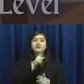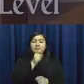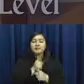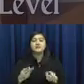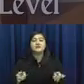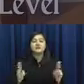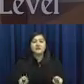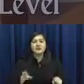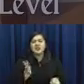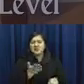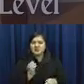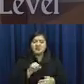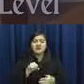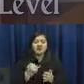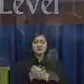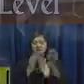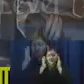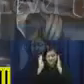tayo,